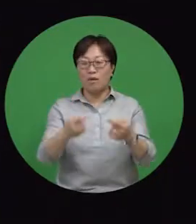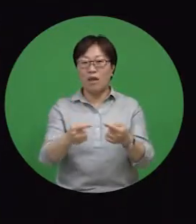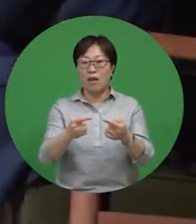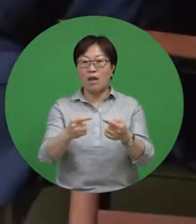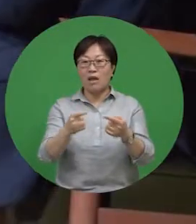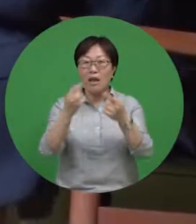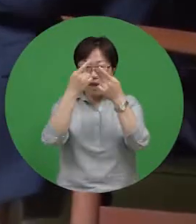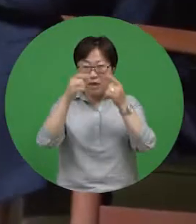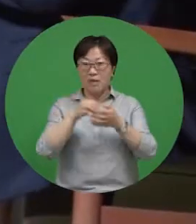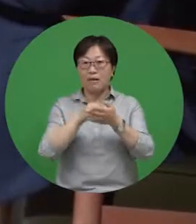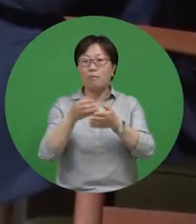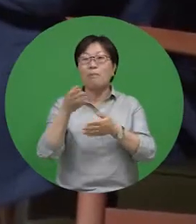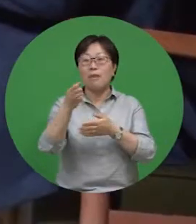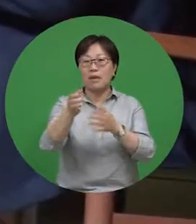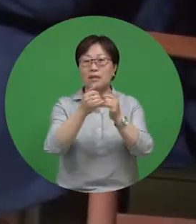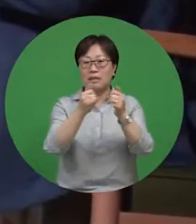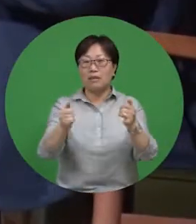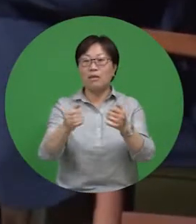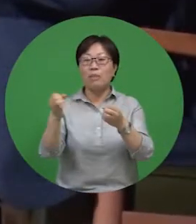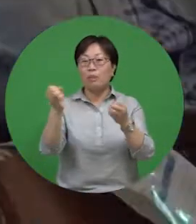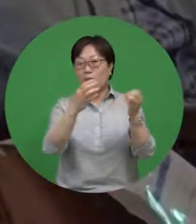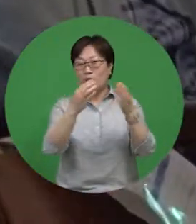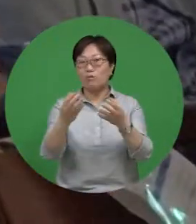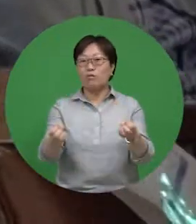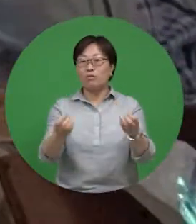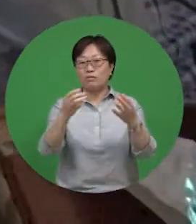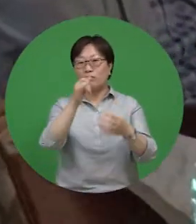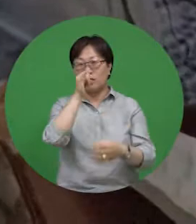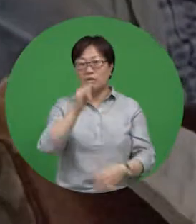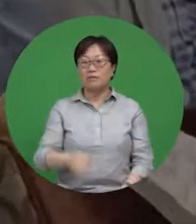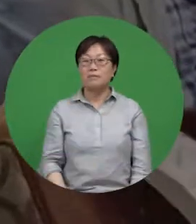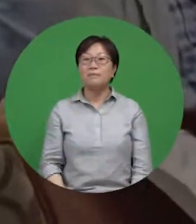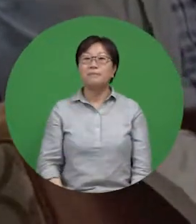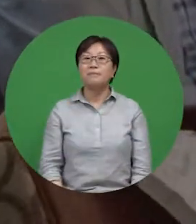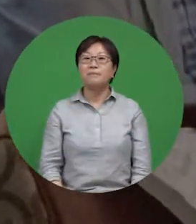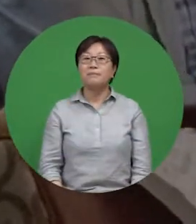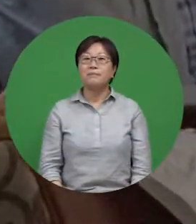참가해 입학사정관과 함께하는 토크 콘서트도 마련됐습니다.